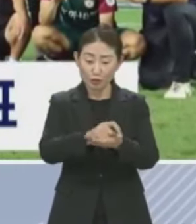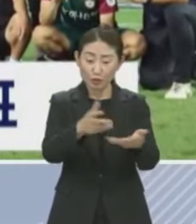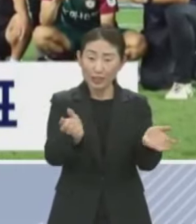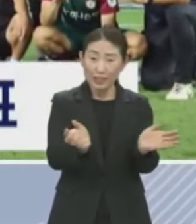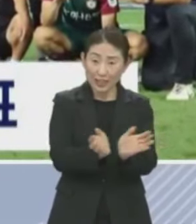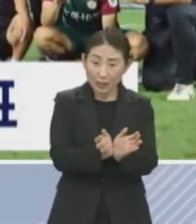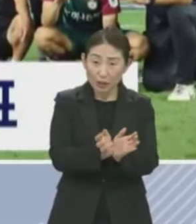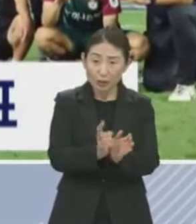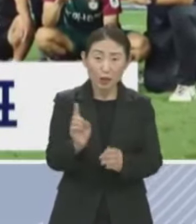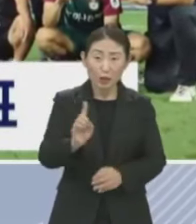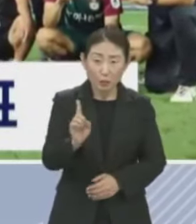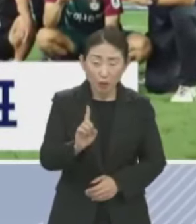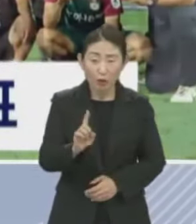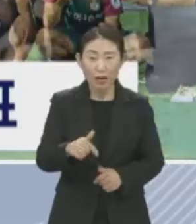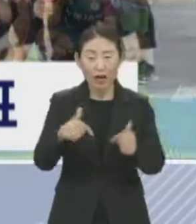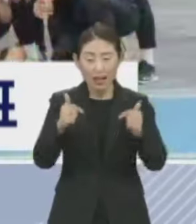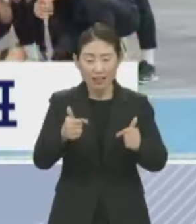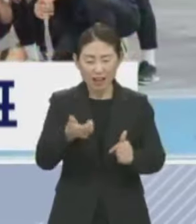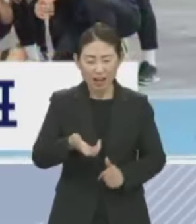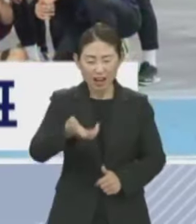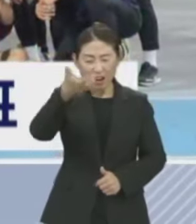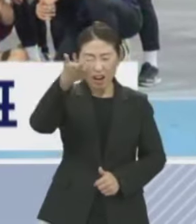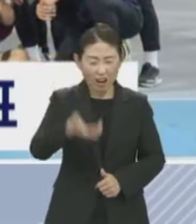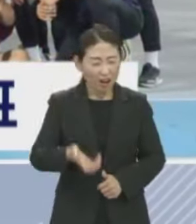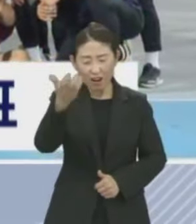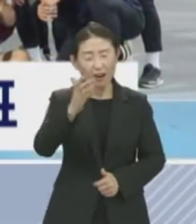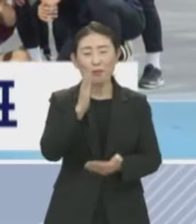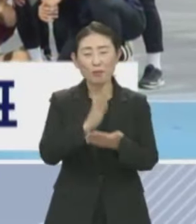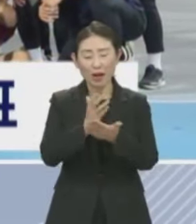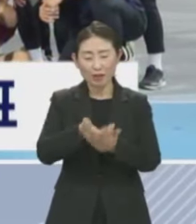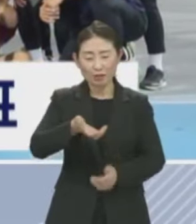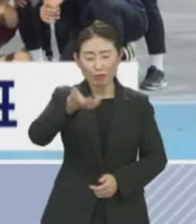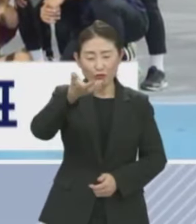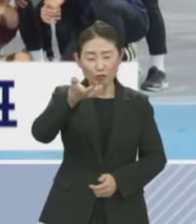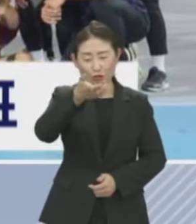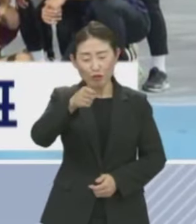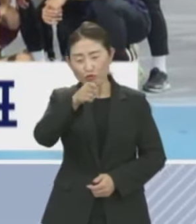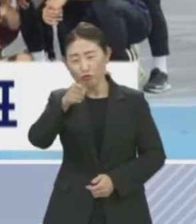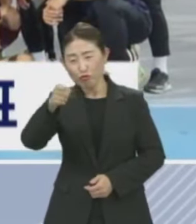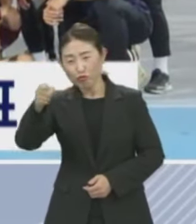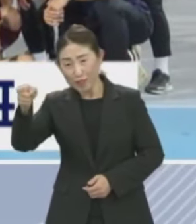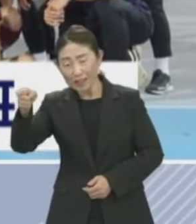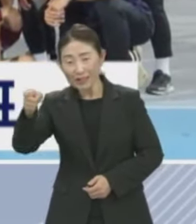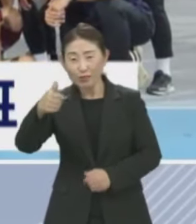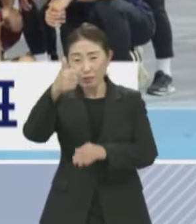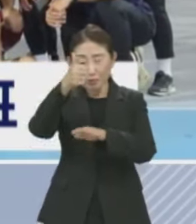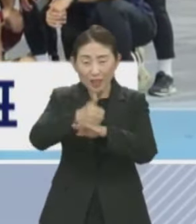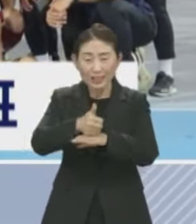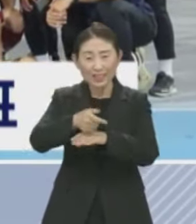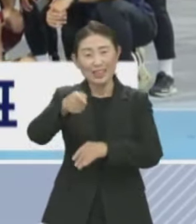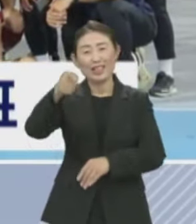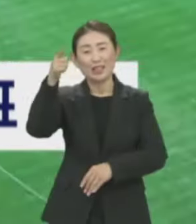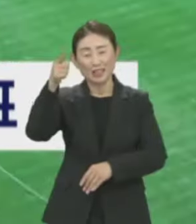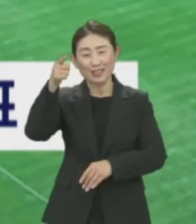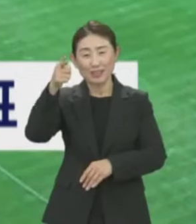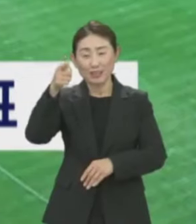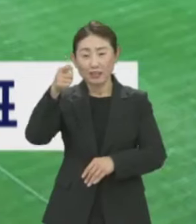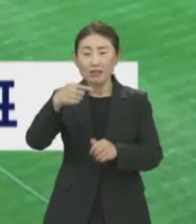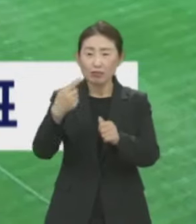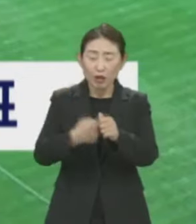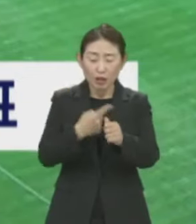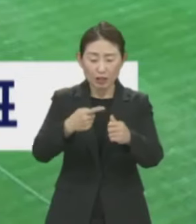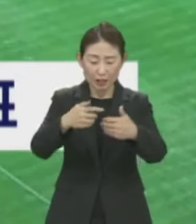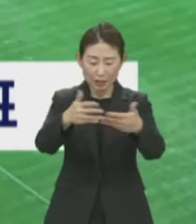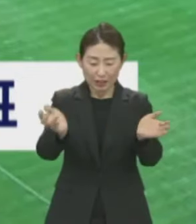그 항상 그 순위 정도는 유지하면서 뭐 챔피언스 리그나 우승권에 도전할 수 있는 그 조금